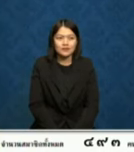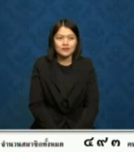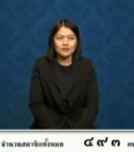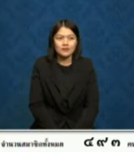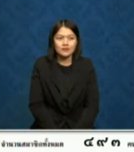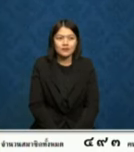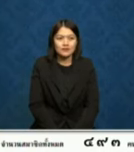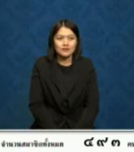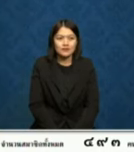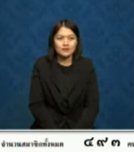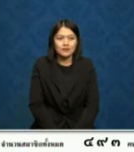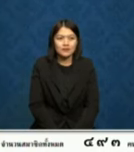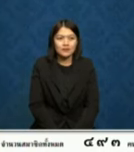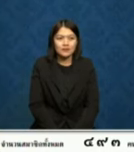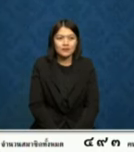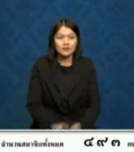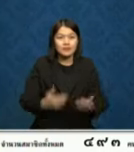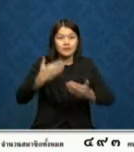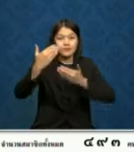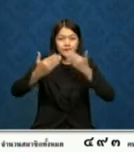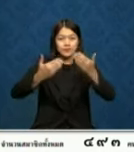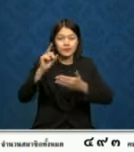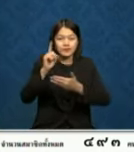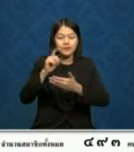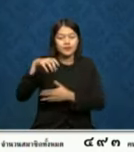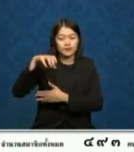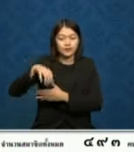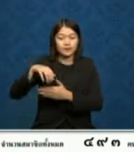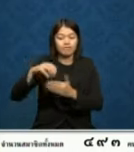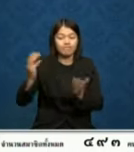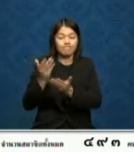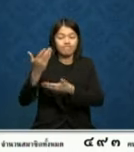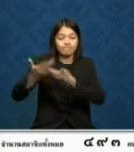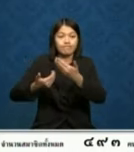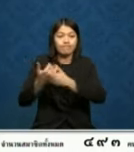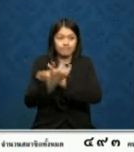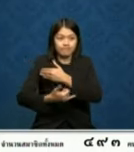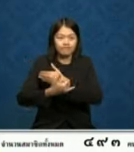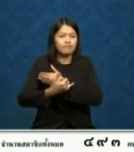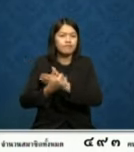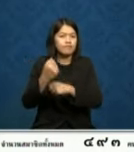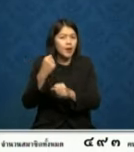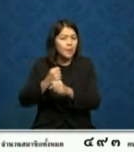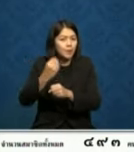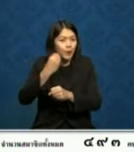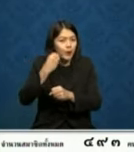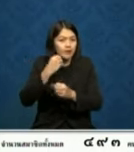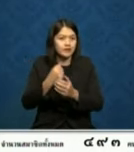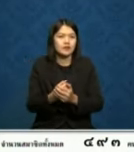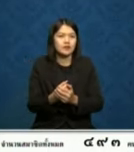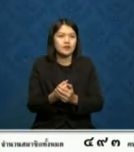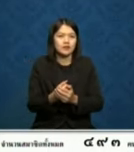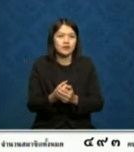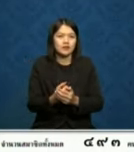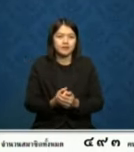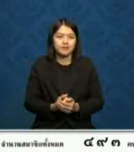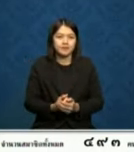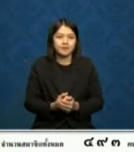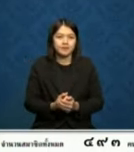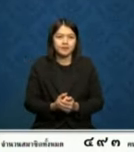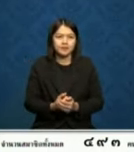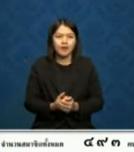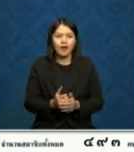โสดครับสำหรับกิจกรรมที่กรมส่งเสริมการค้าระหว่างประเทศมักจะทำนะครับก็คือทำตัวเป็นอ่า